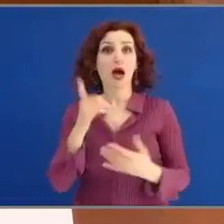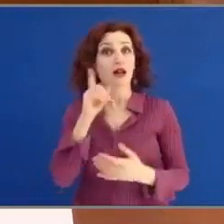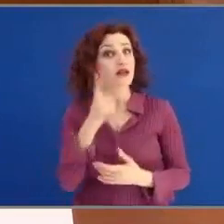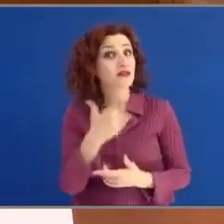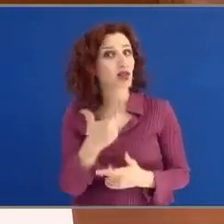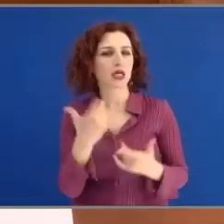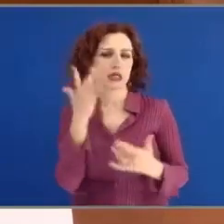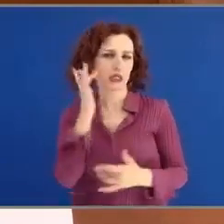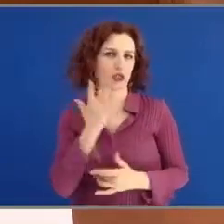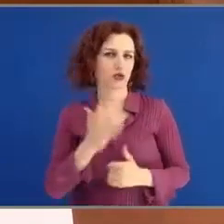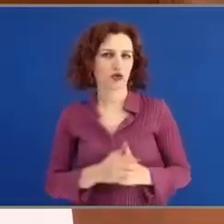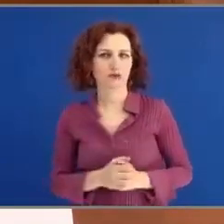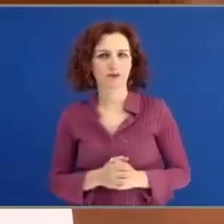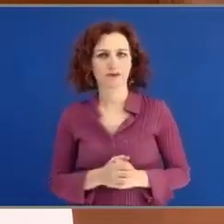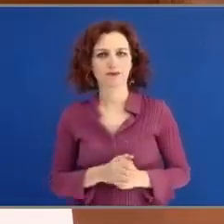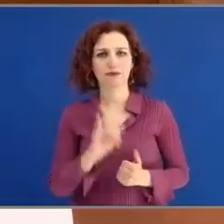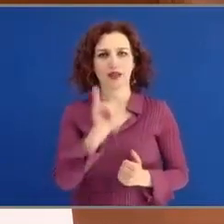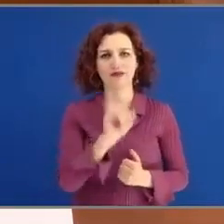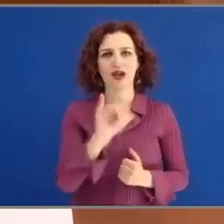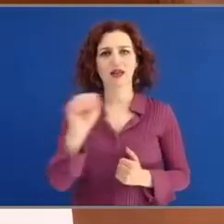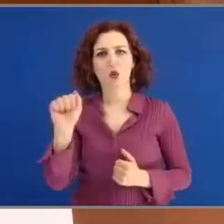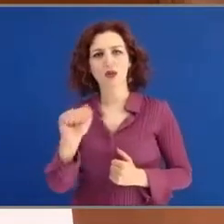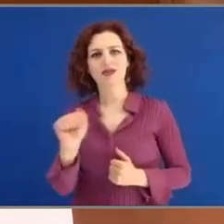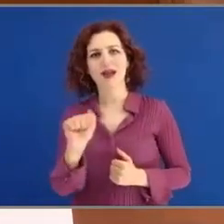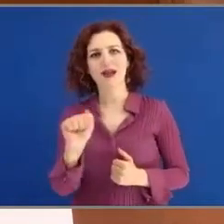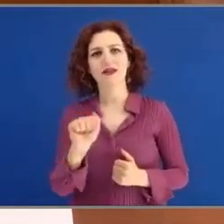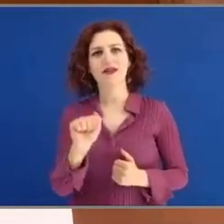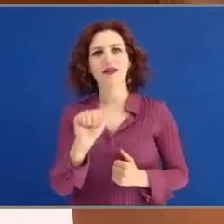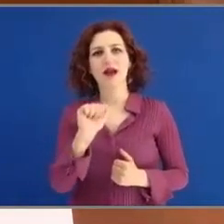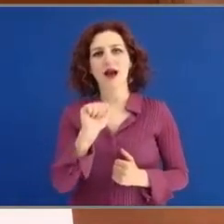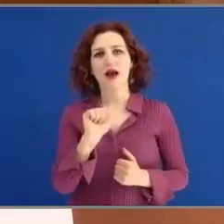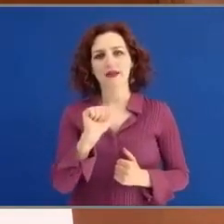Quiselli, anagna.com, puoi sbloccare il microfono.